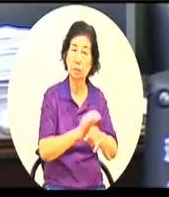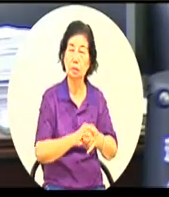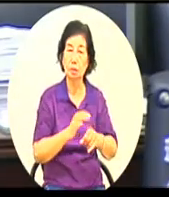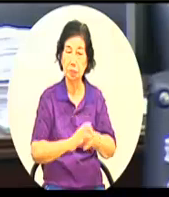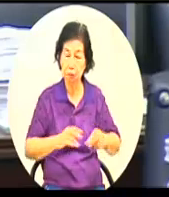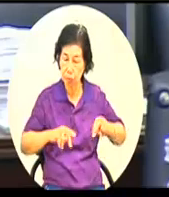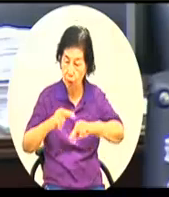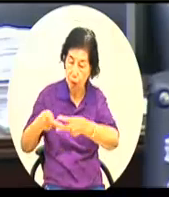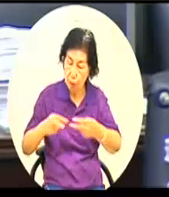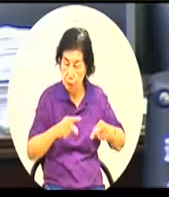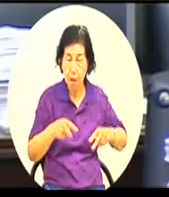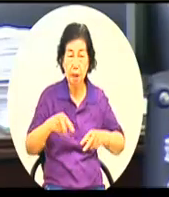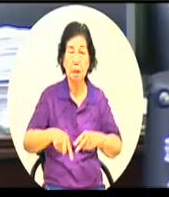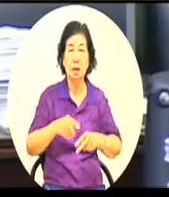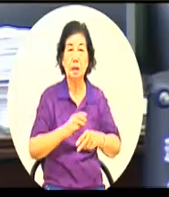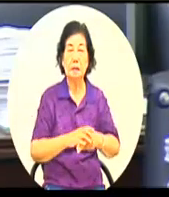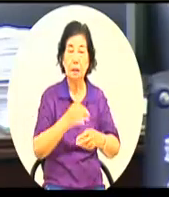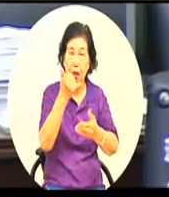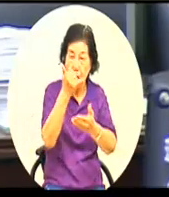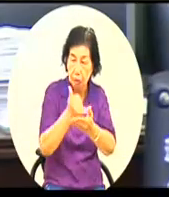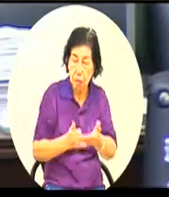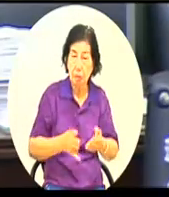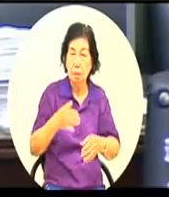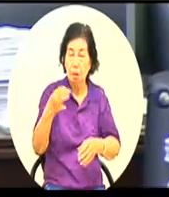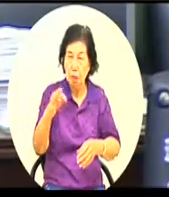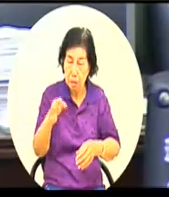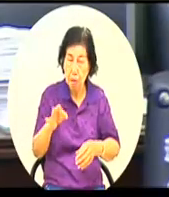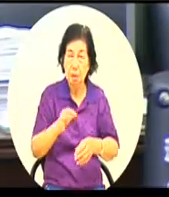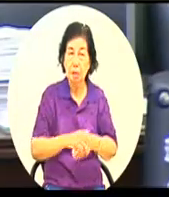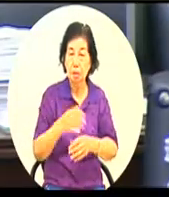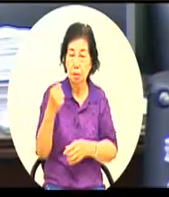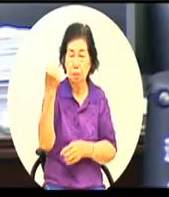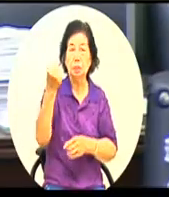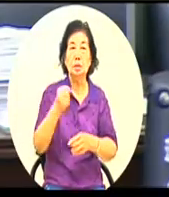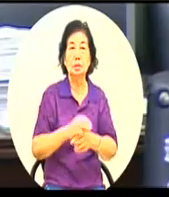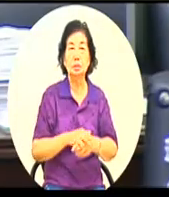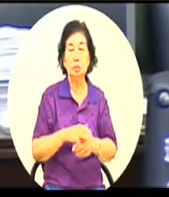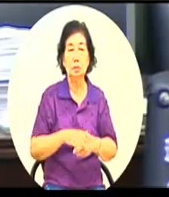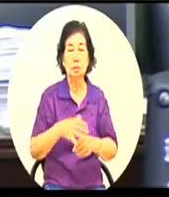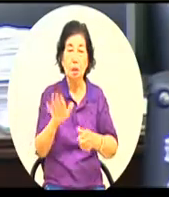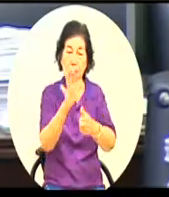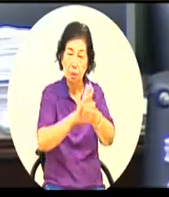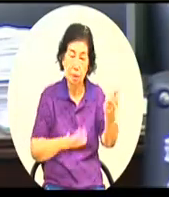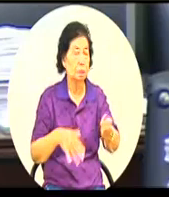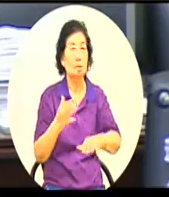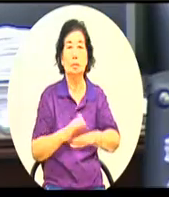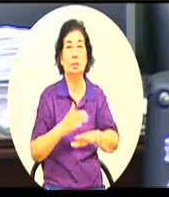金和消费人力全不被影响。差遐多，